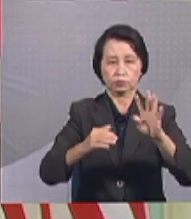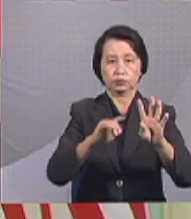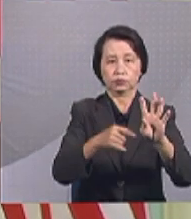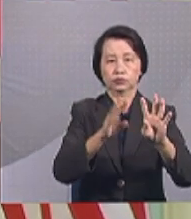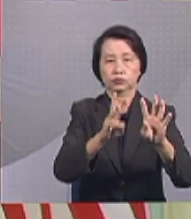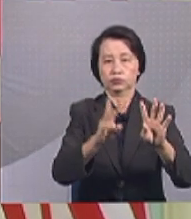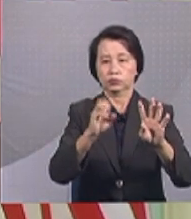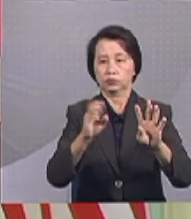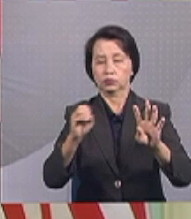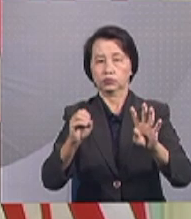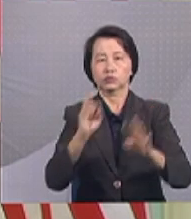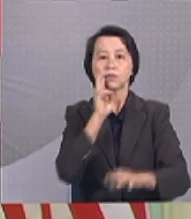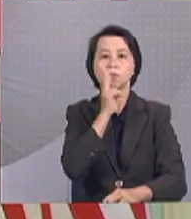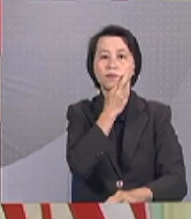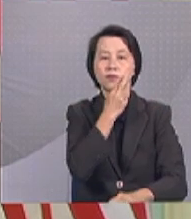4,600 restoran,